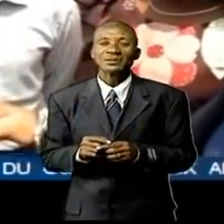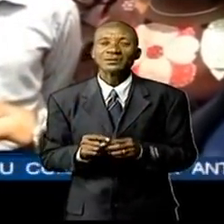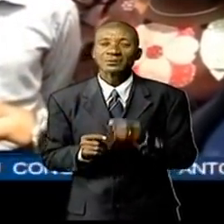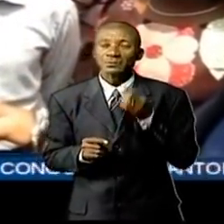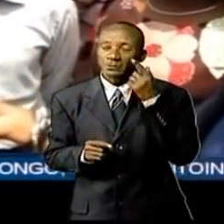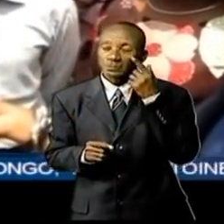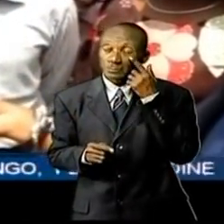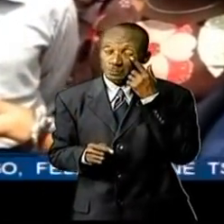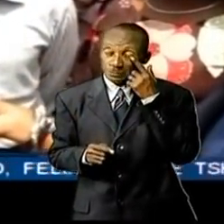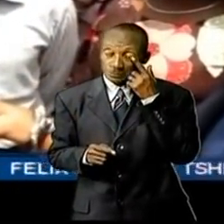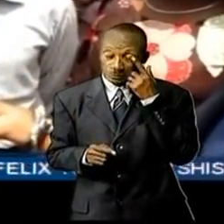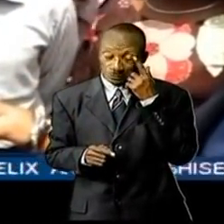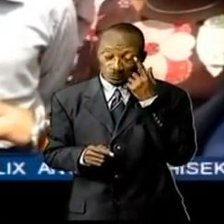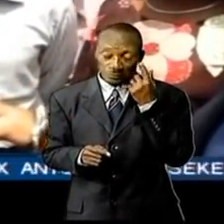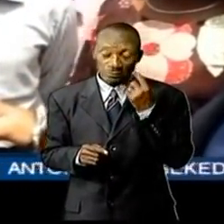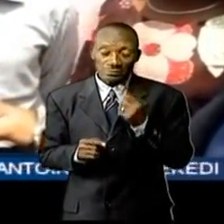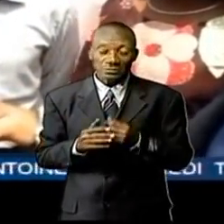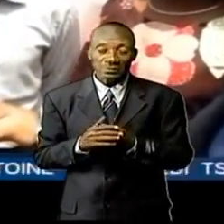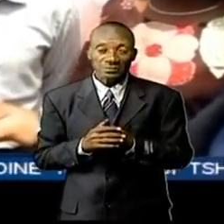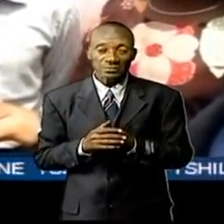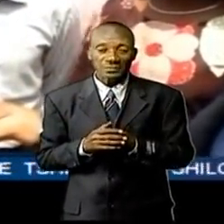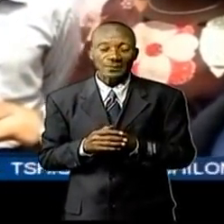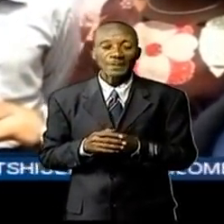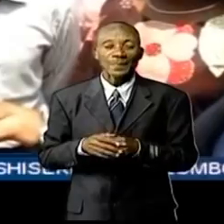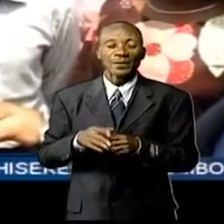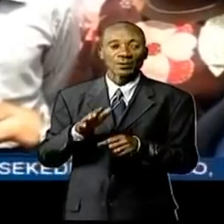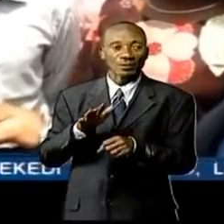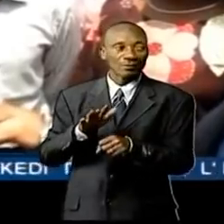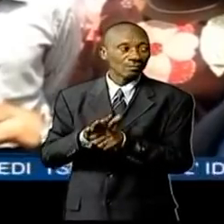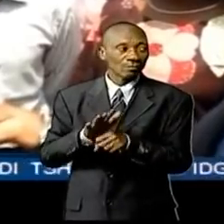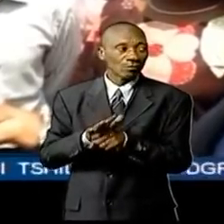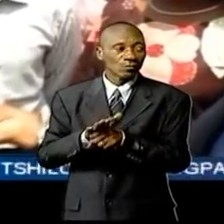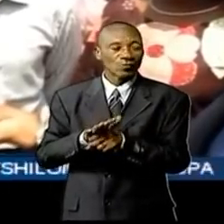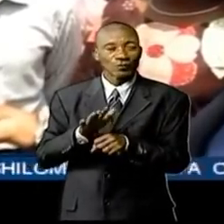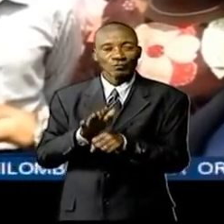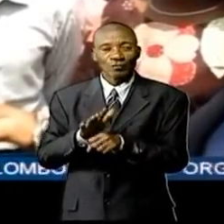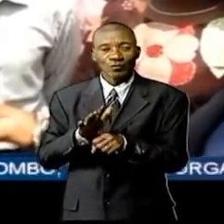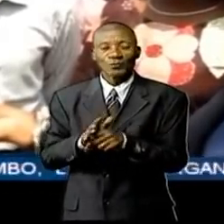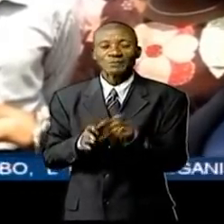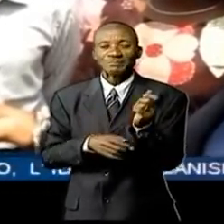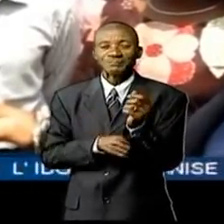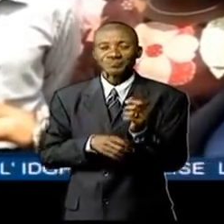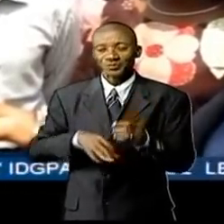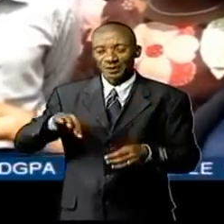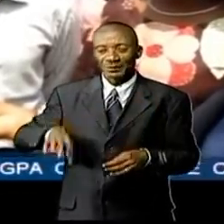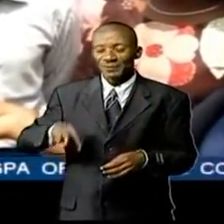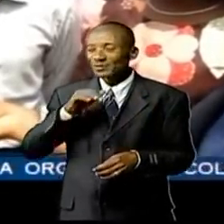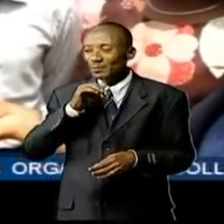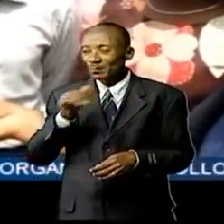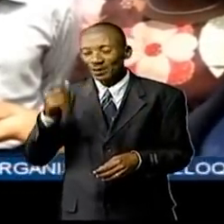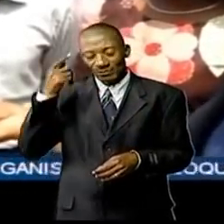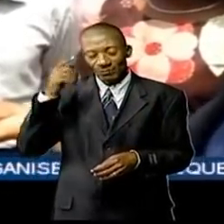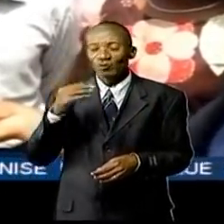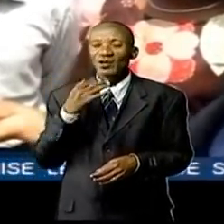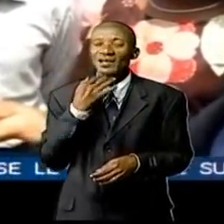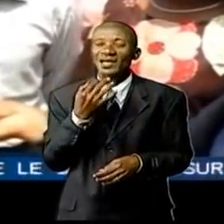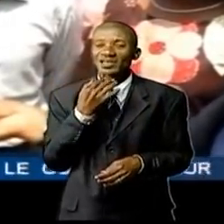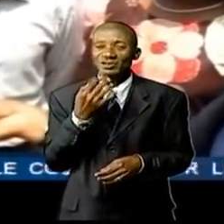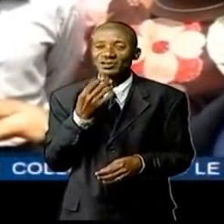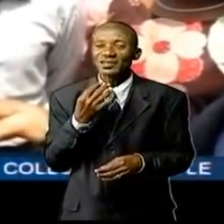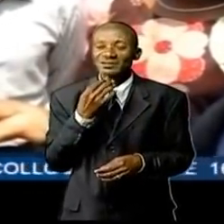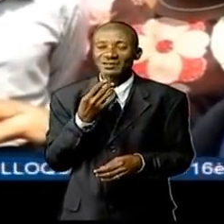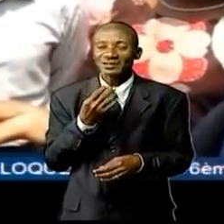plusieurs démarches aussi, ça aboutit par arracher l'arrêté de la prime signé